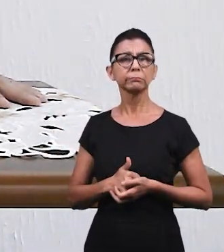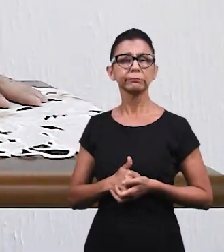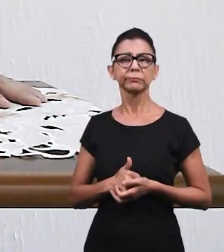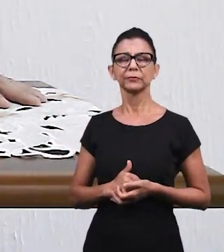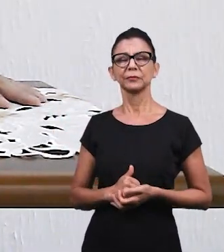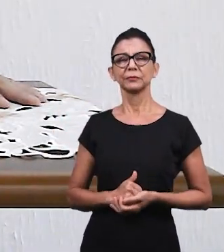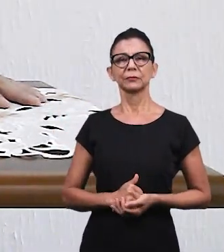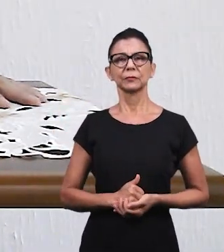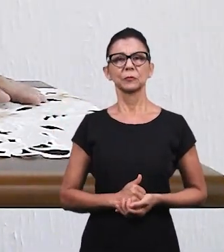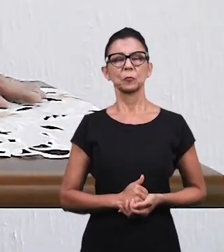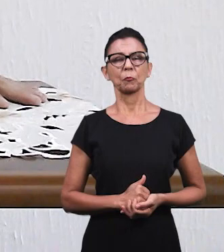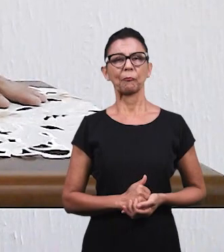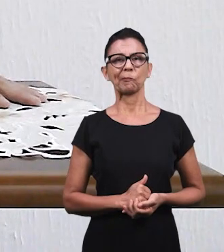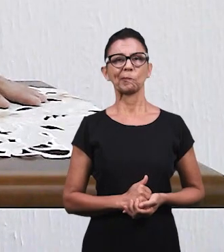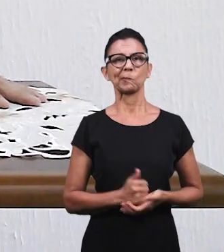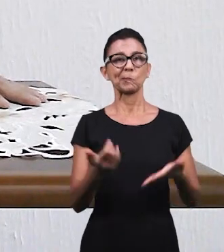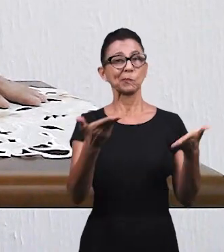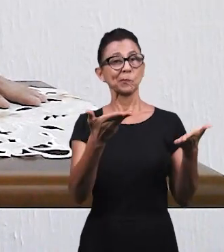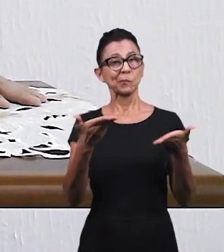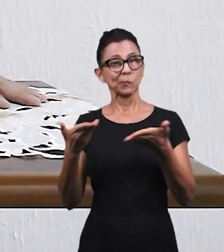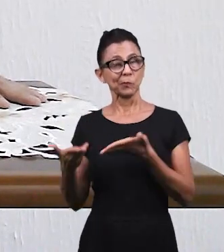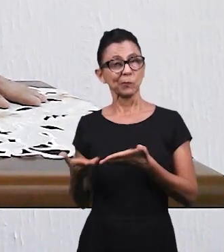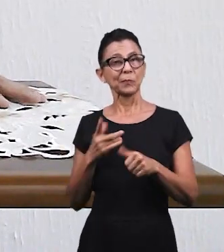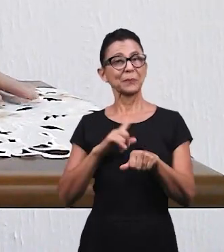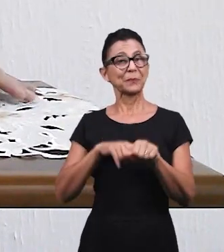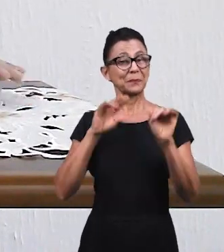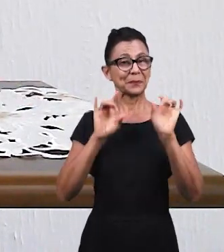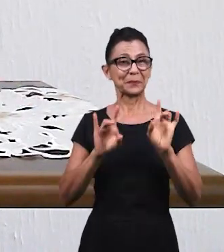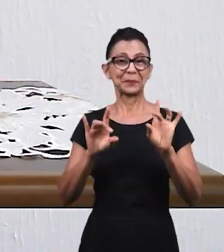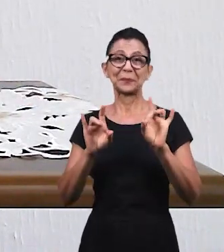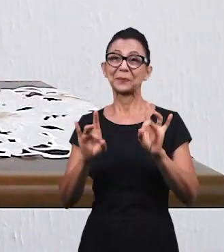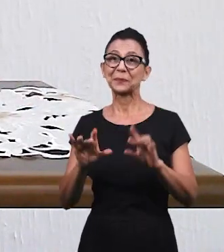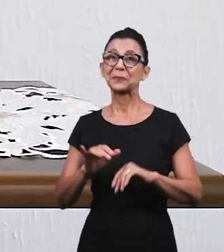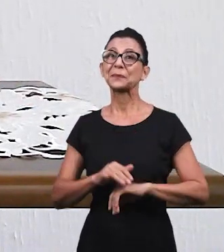чудесное послание, да, которое мы услышали. И я